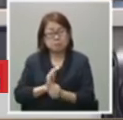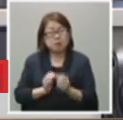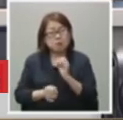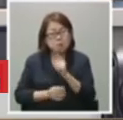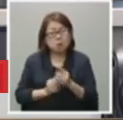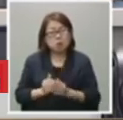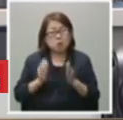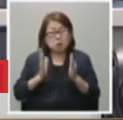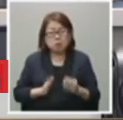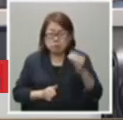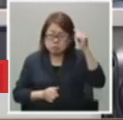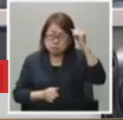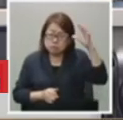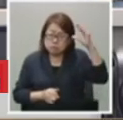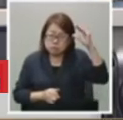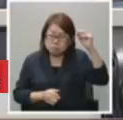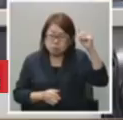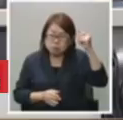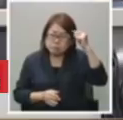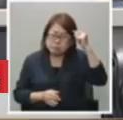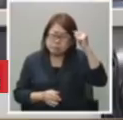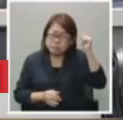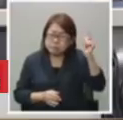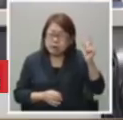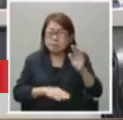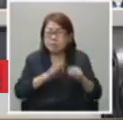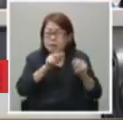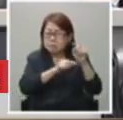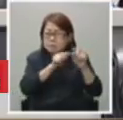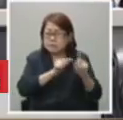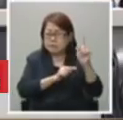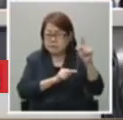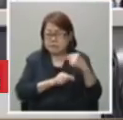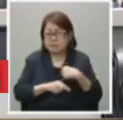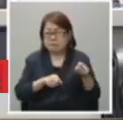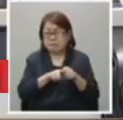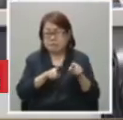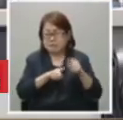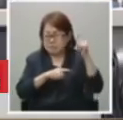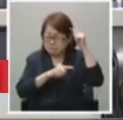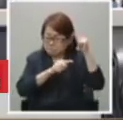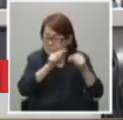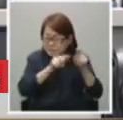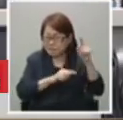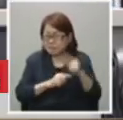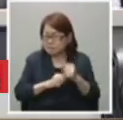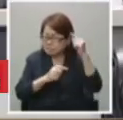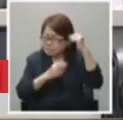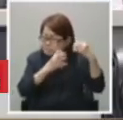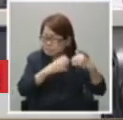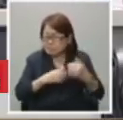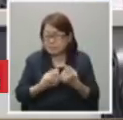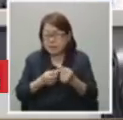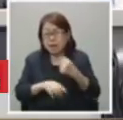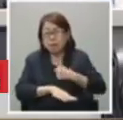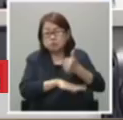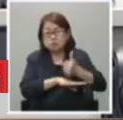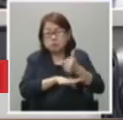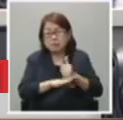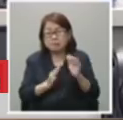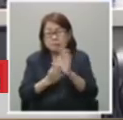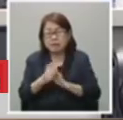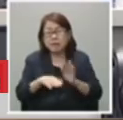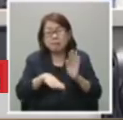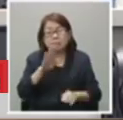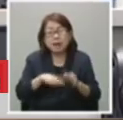ช้สมองเพียงแค่ 1% ปัญญาอย่างผมเนี่ยใช้ 1% เองนะฮะแล้วก็บอกครับว่าผู้นำประเทศเนี่ยถ้าใช้เกิน 1% แค่